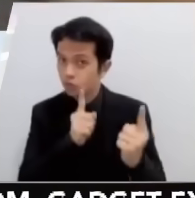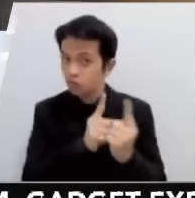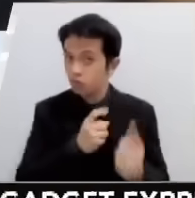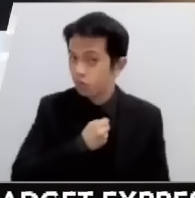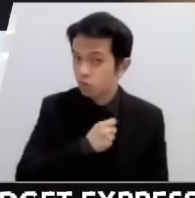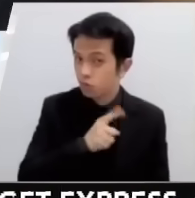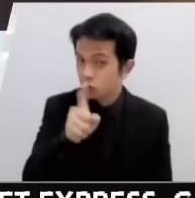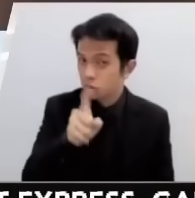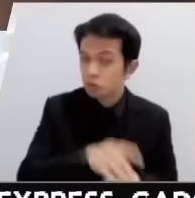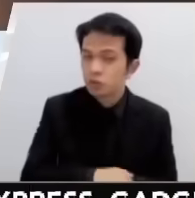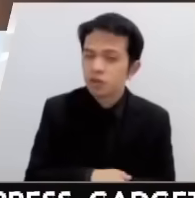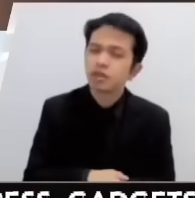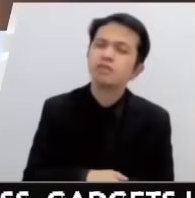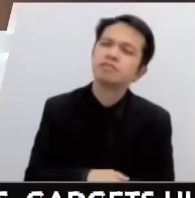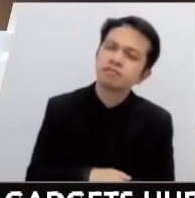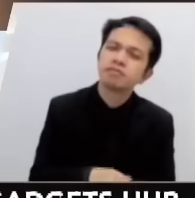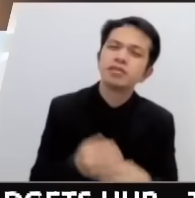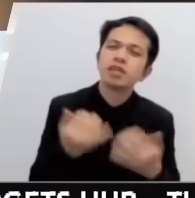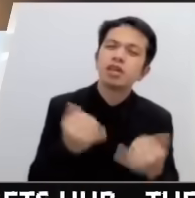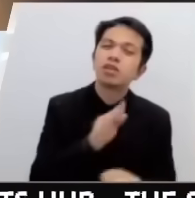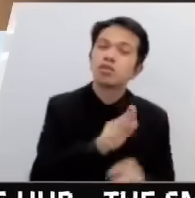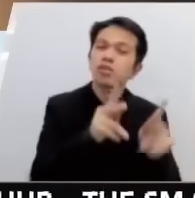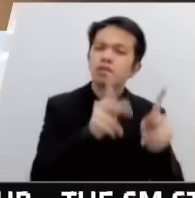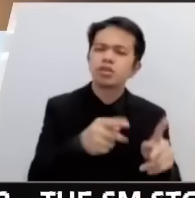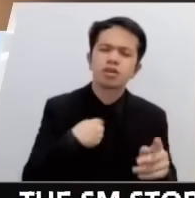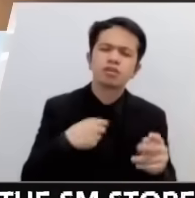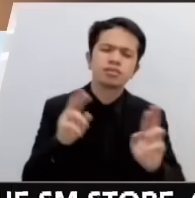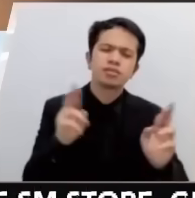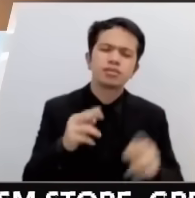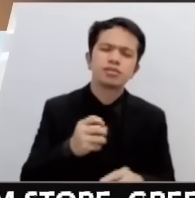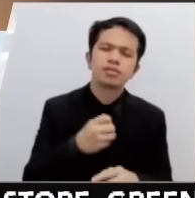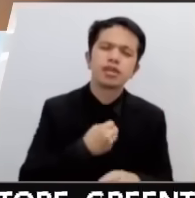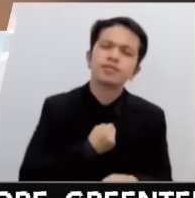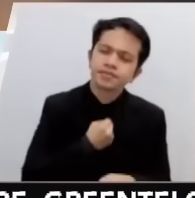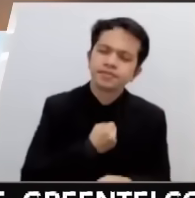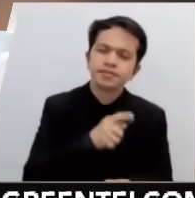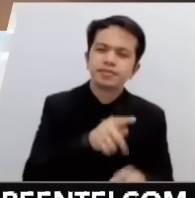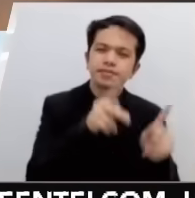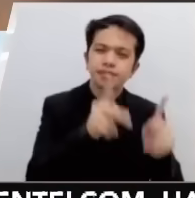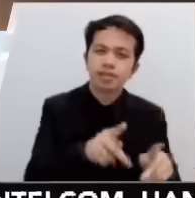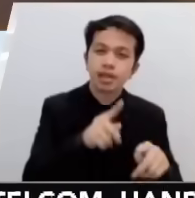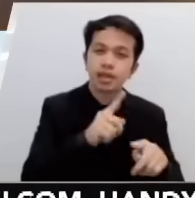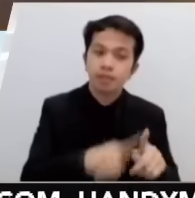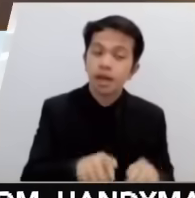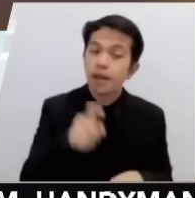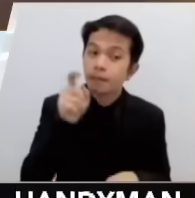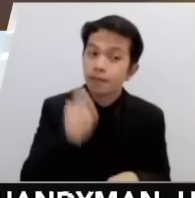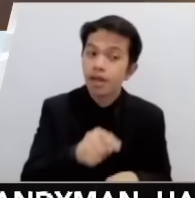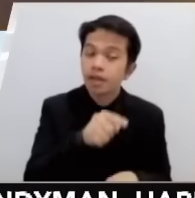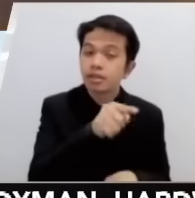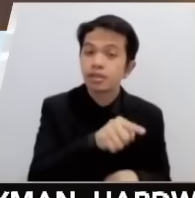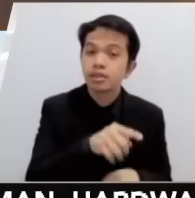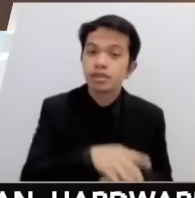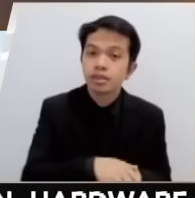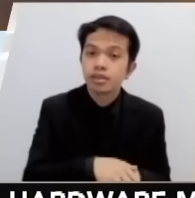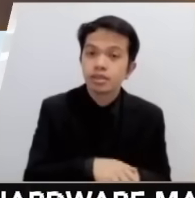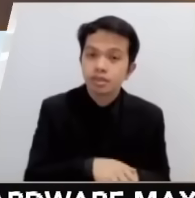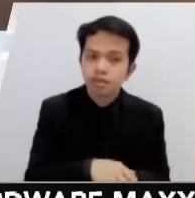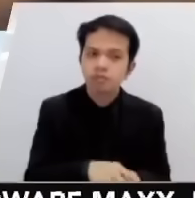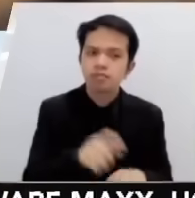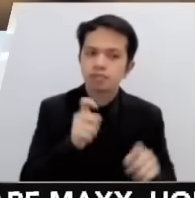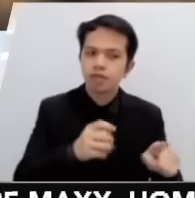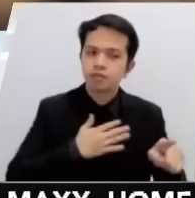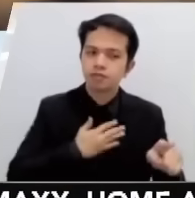doun sa tao I'm always willing to apologize to the person but then he should also Uh be m enough to accept na